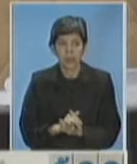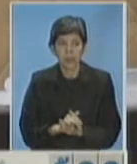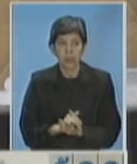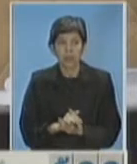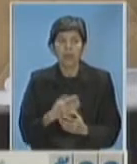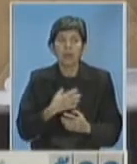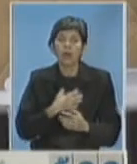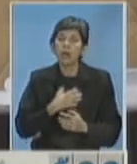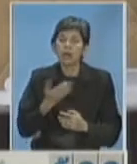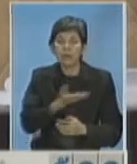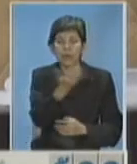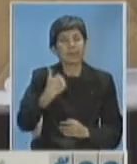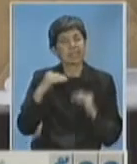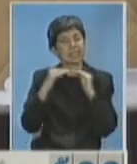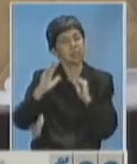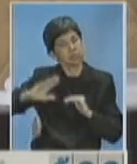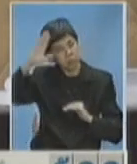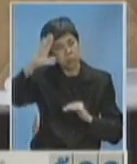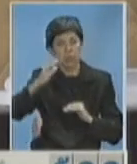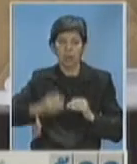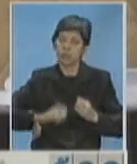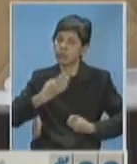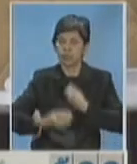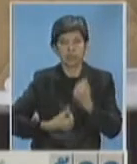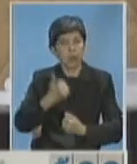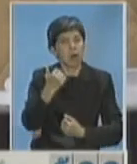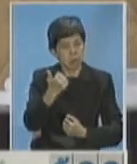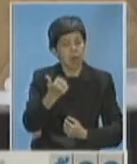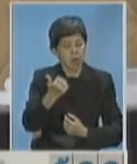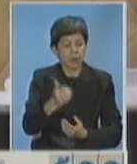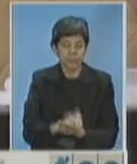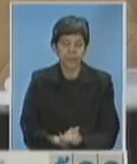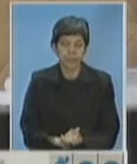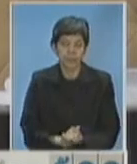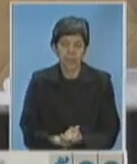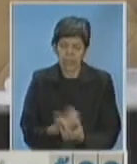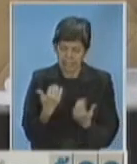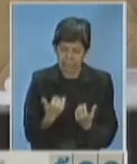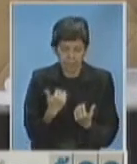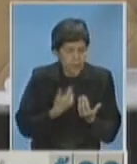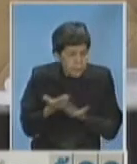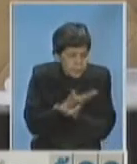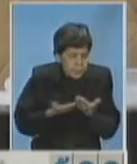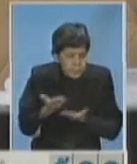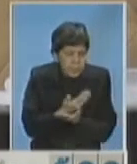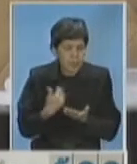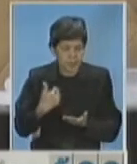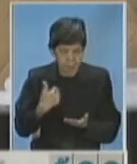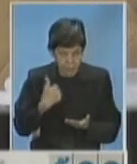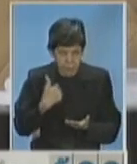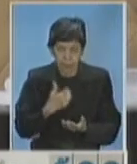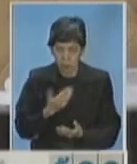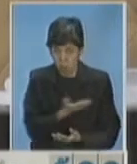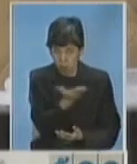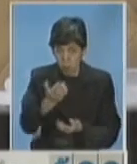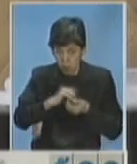จะให้ท่านสมาชิกใช้สิทธิ์แล้วก็ทำหน้าที่ได้เต็มที่นะครับได้มีข้อหาหรือร่วมกันแล้วก็ขอ